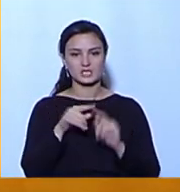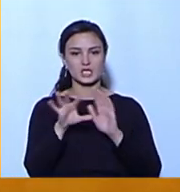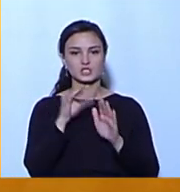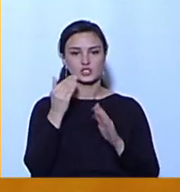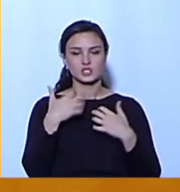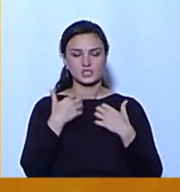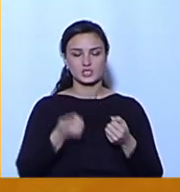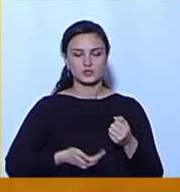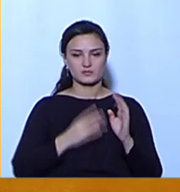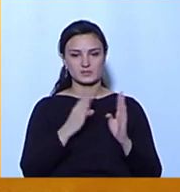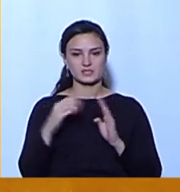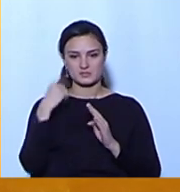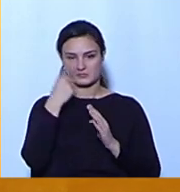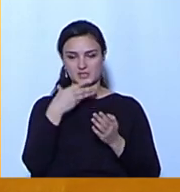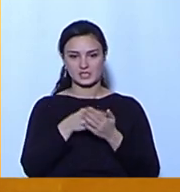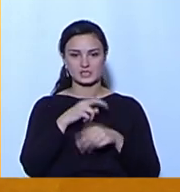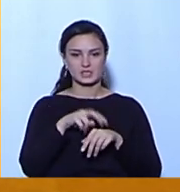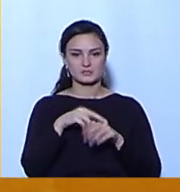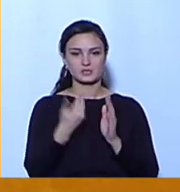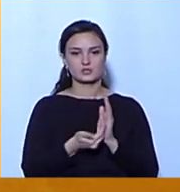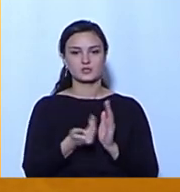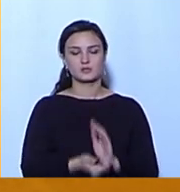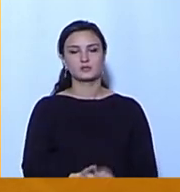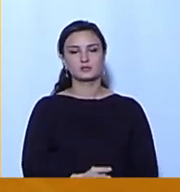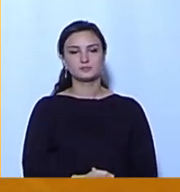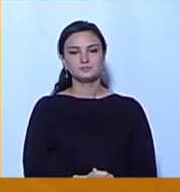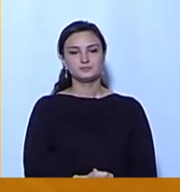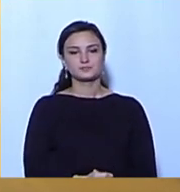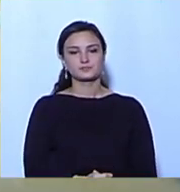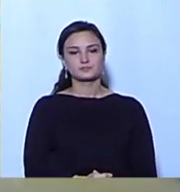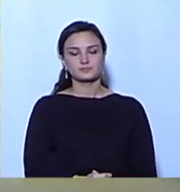აირჩიე ჯანსაღი ცხოვრების წესი პირადი ექიმის რჩევით.